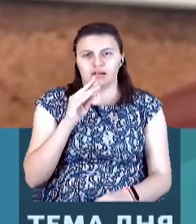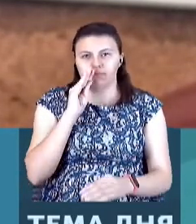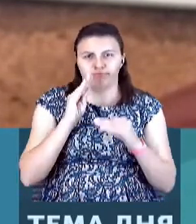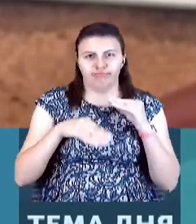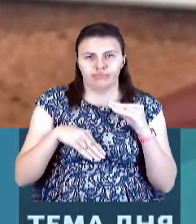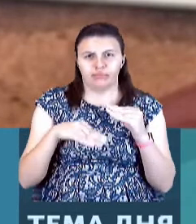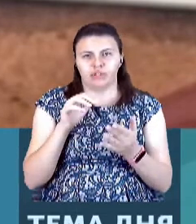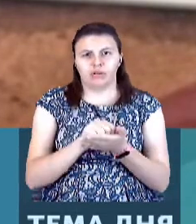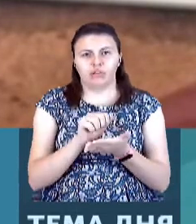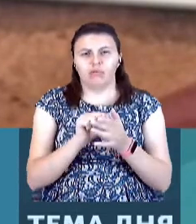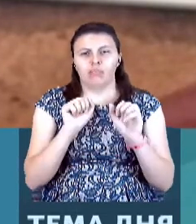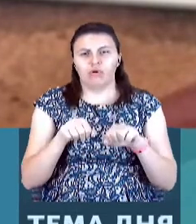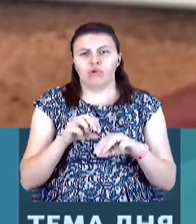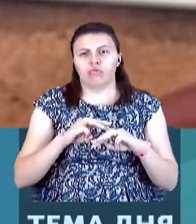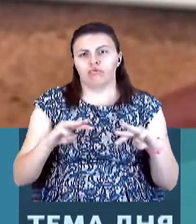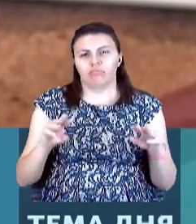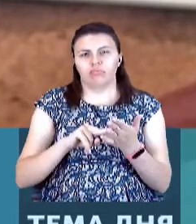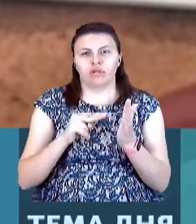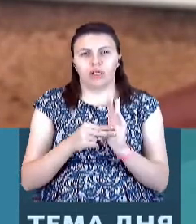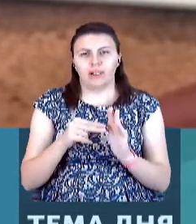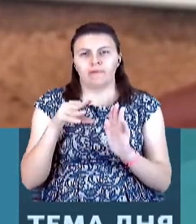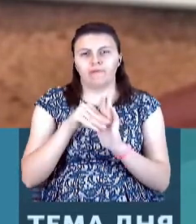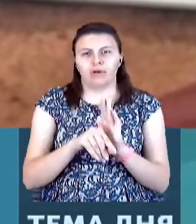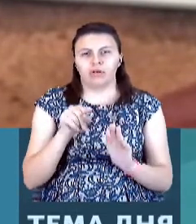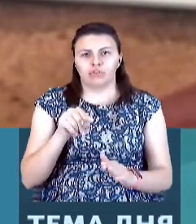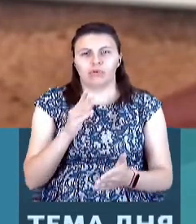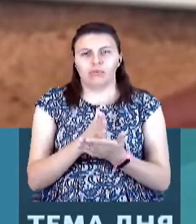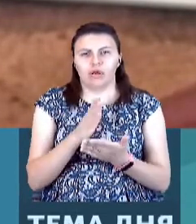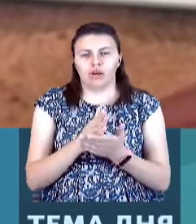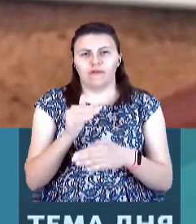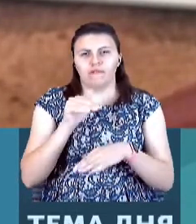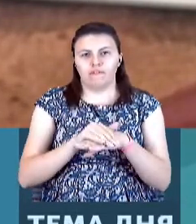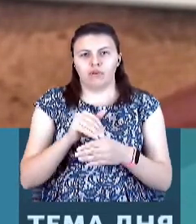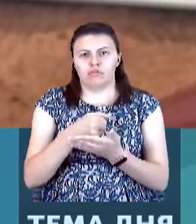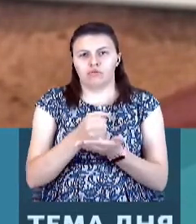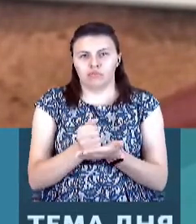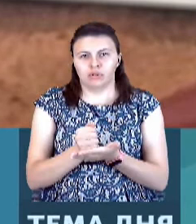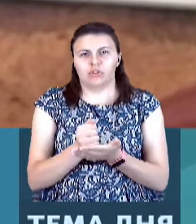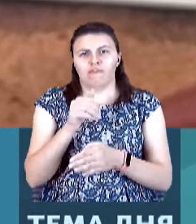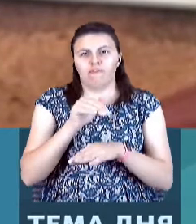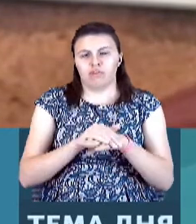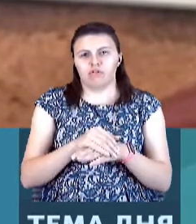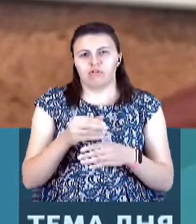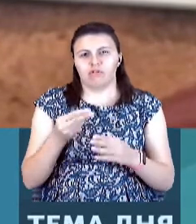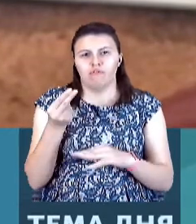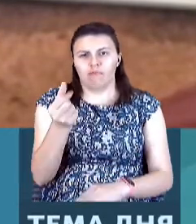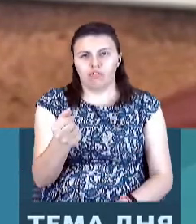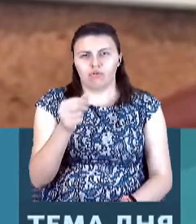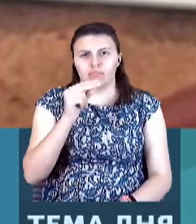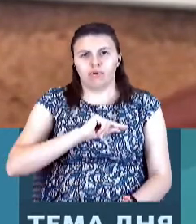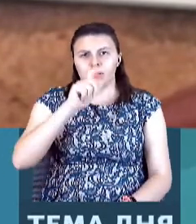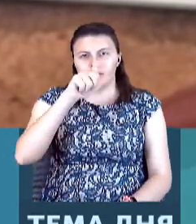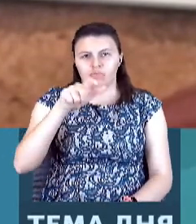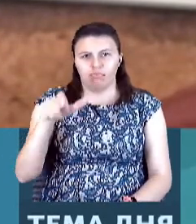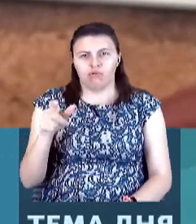розрахунок уряду полягає в тому, що маючи певний фіксований фактичний виплат, фактичний обсяг виплати працівників, який складається з